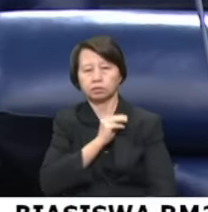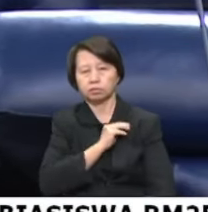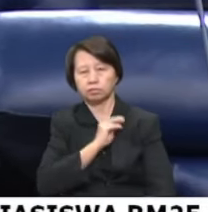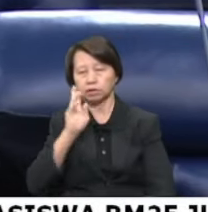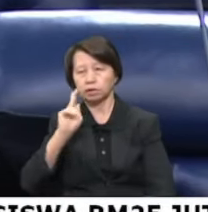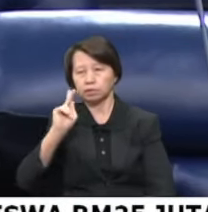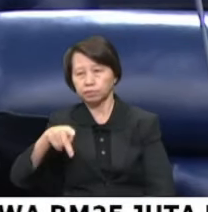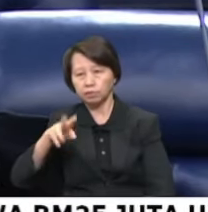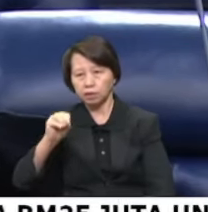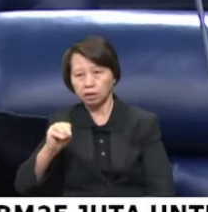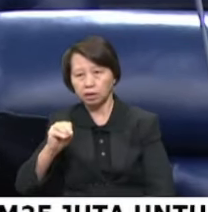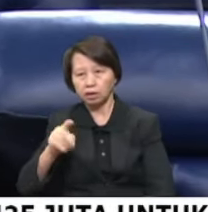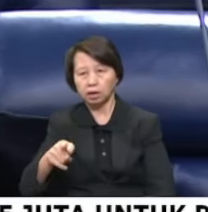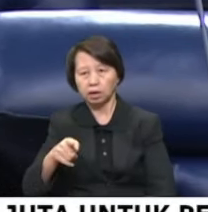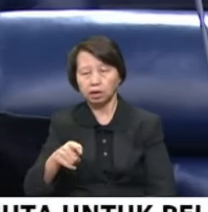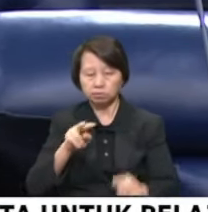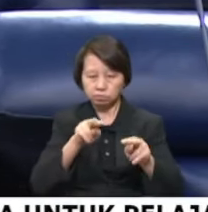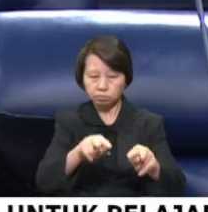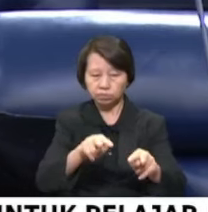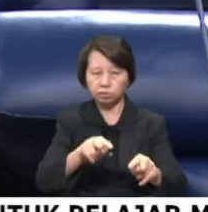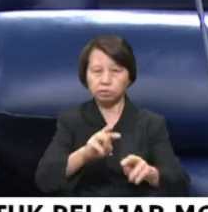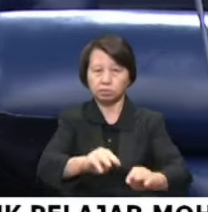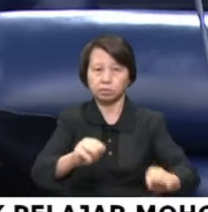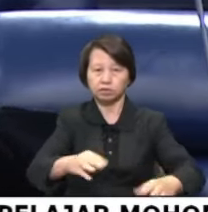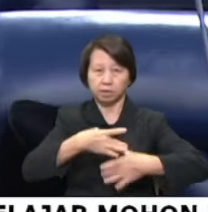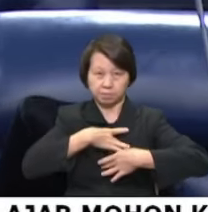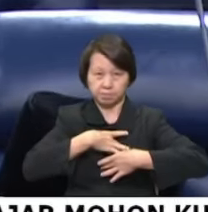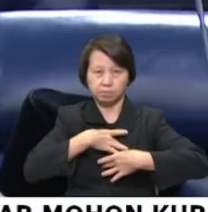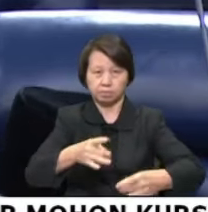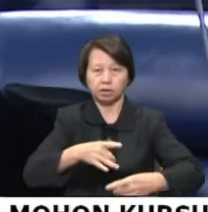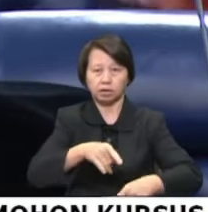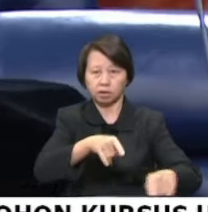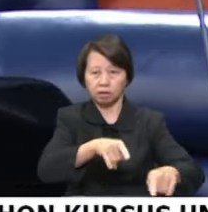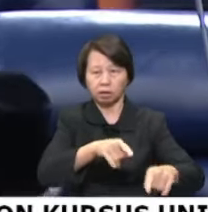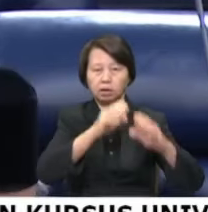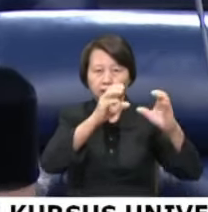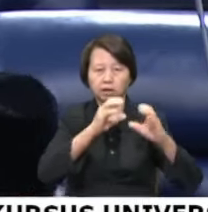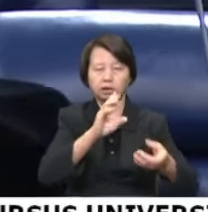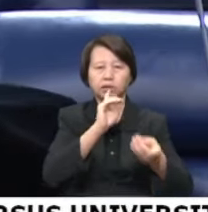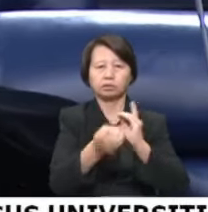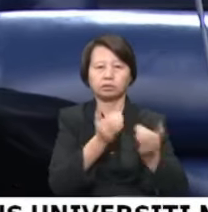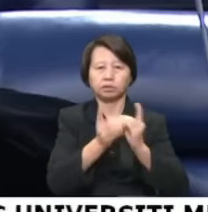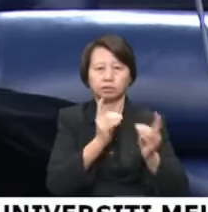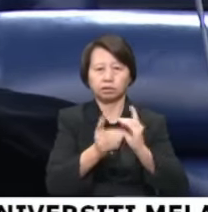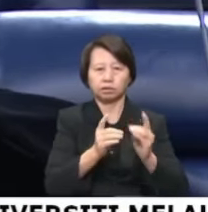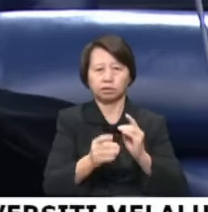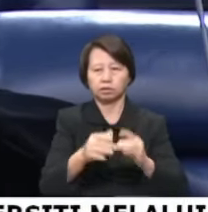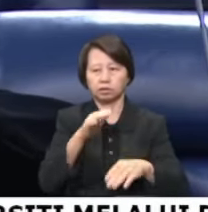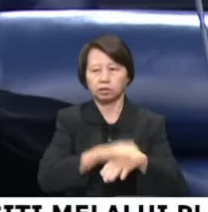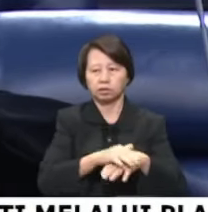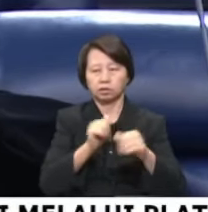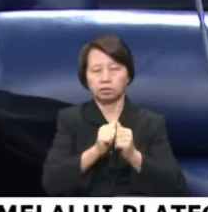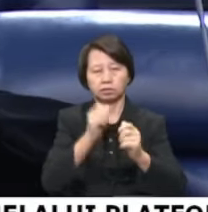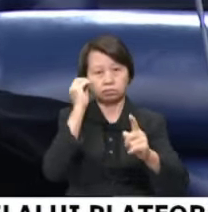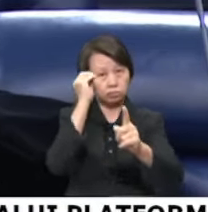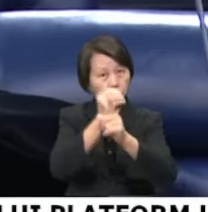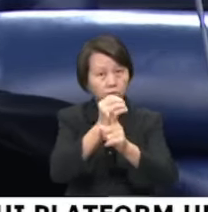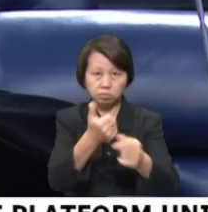memastikan para pelajar minat dan dapat mengikuti pembelajaran secara digital agar sejajar dengan